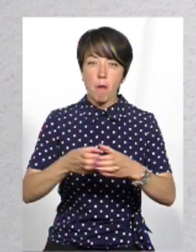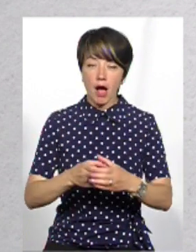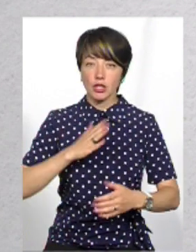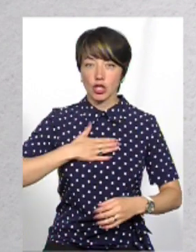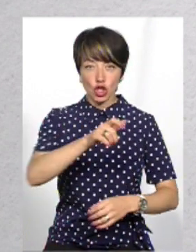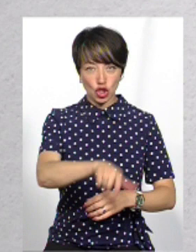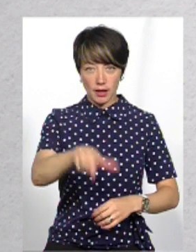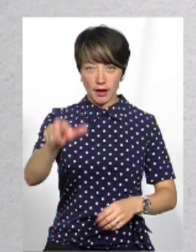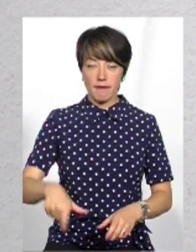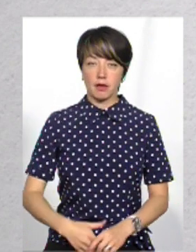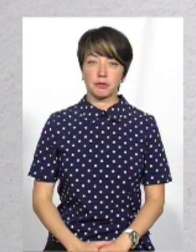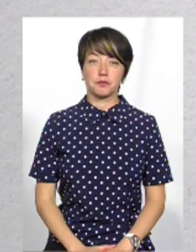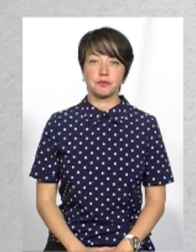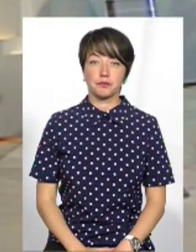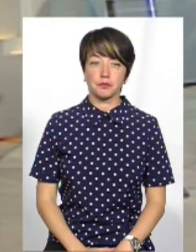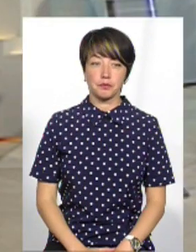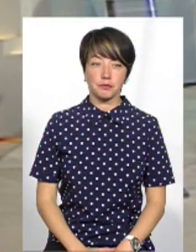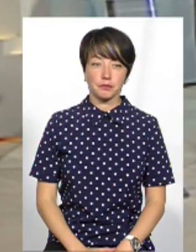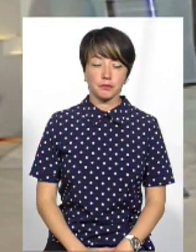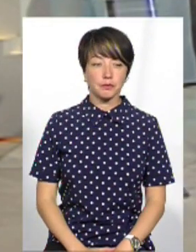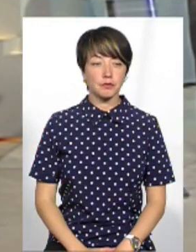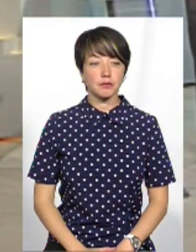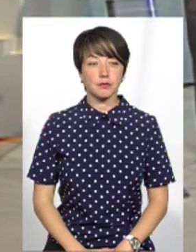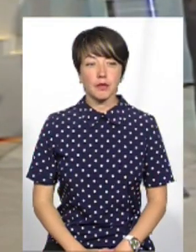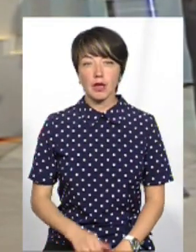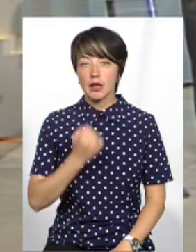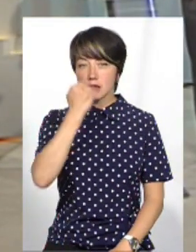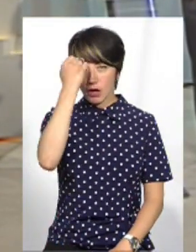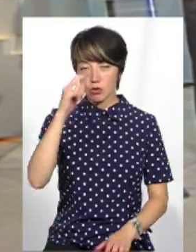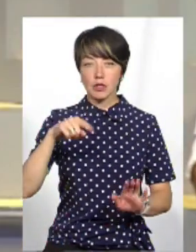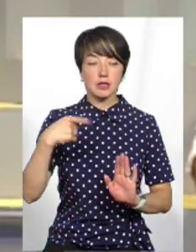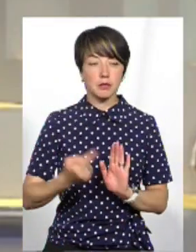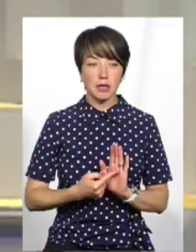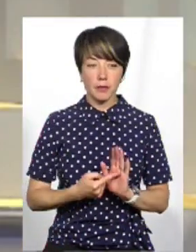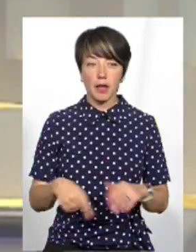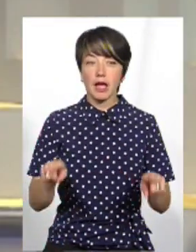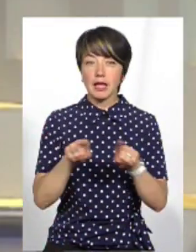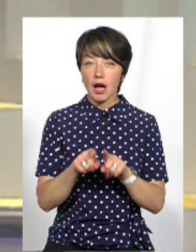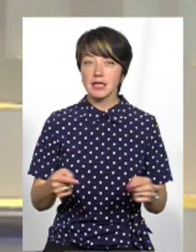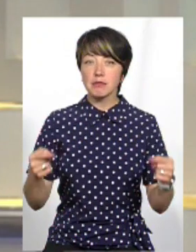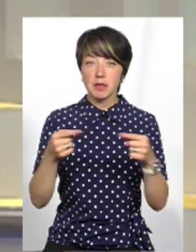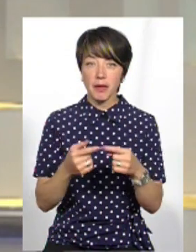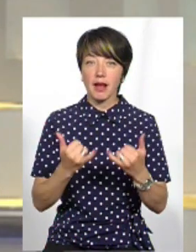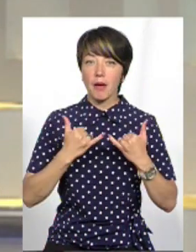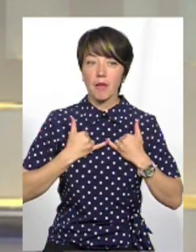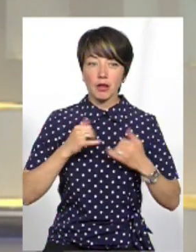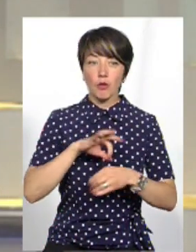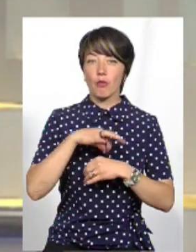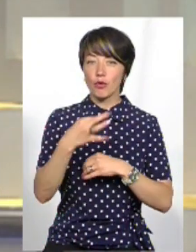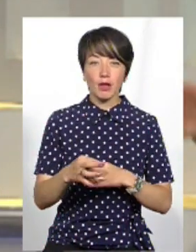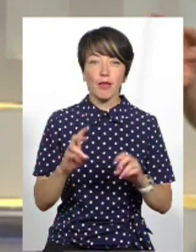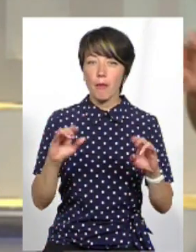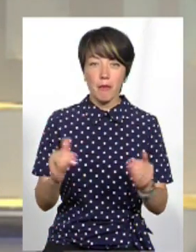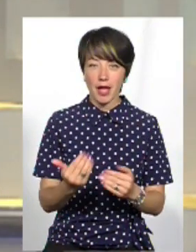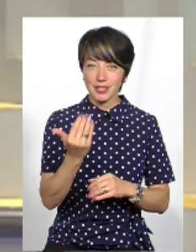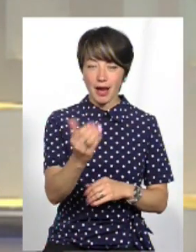наших жителів? Дякую за питання. Ну, так співпало, що воно для мене болюче, напевно, що не